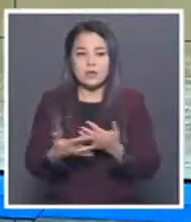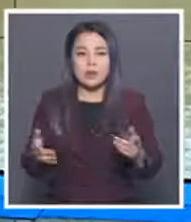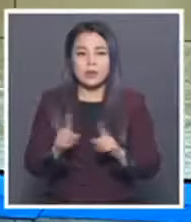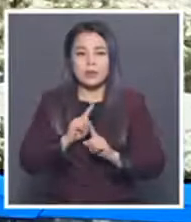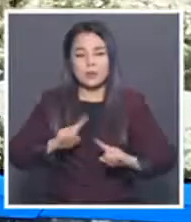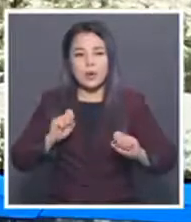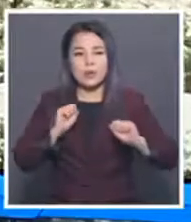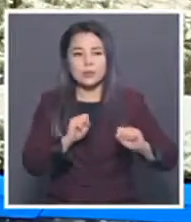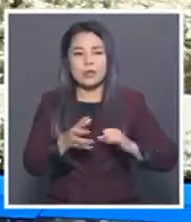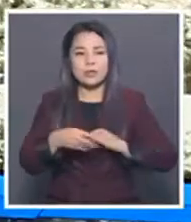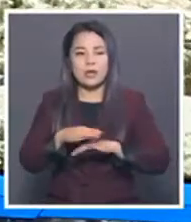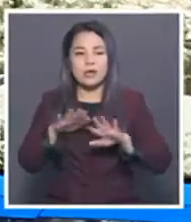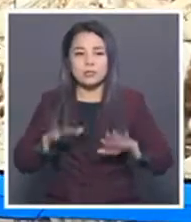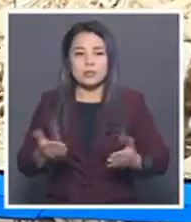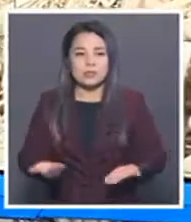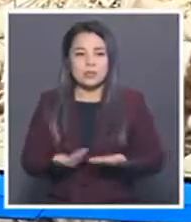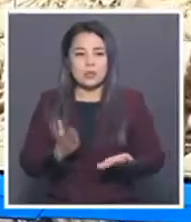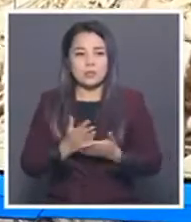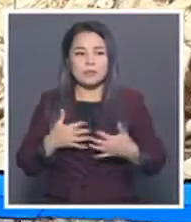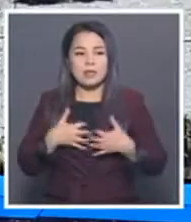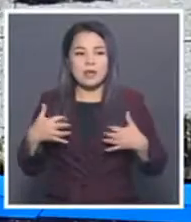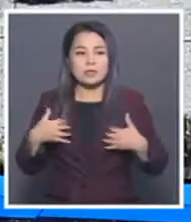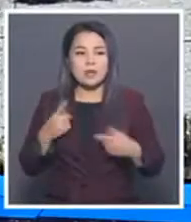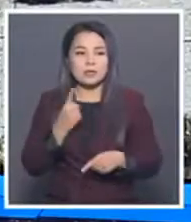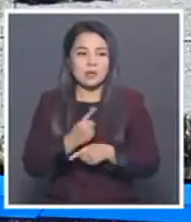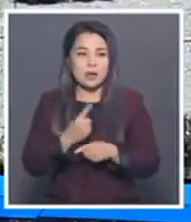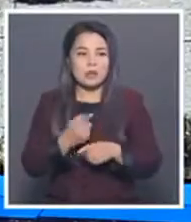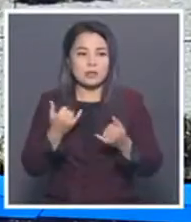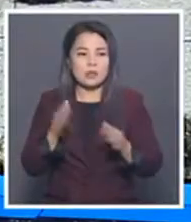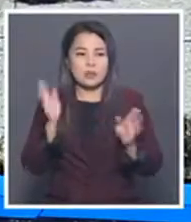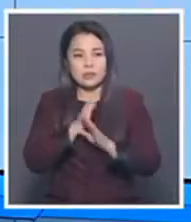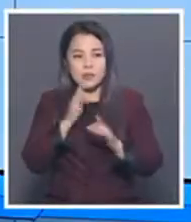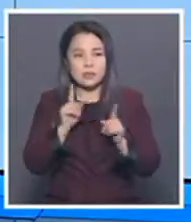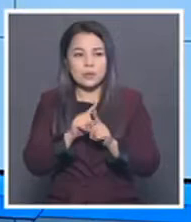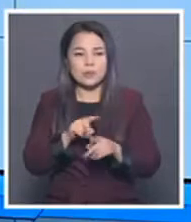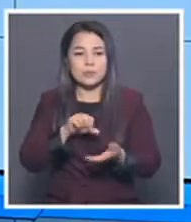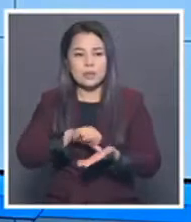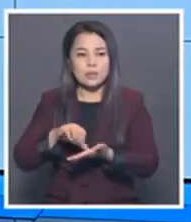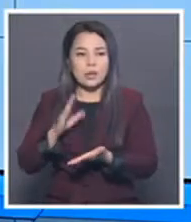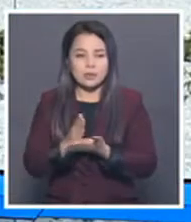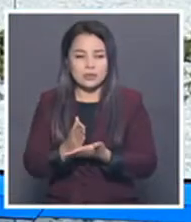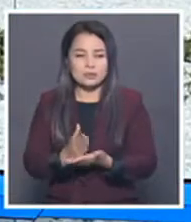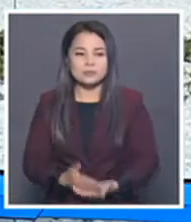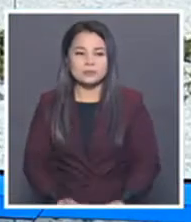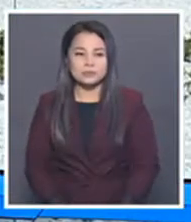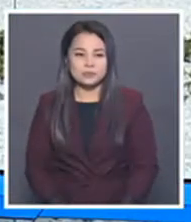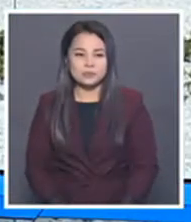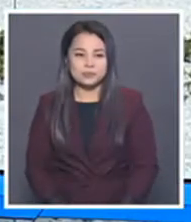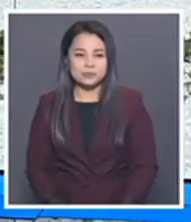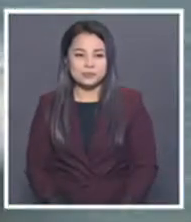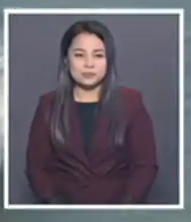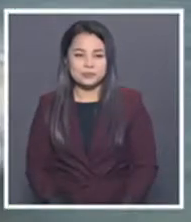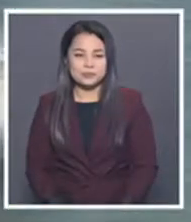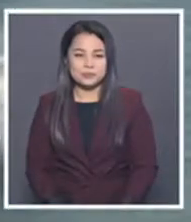ерекше қорғалатын аумақтарды мекендейді. Аңшылыққа салынған тыйым табиғаттың түлеуіне сеп болды. Жандос Темірғали тарқатады.